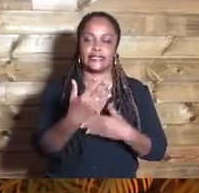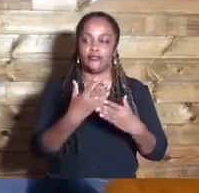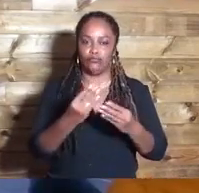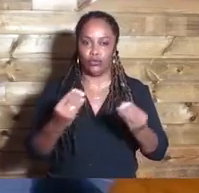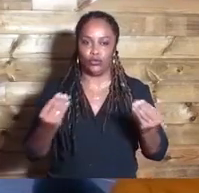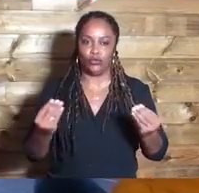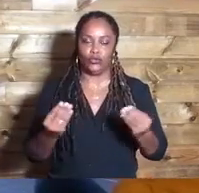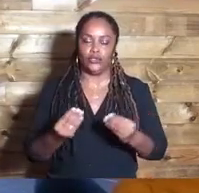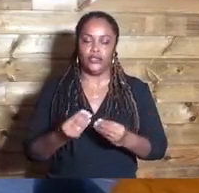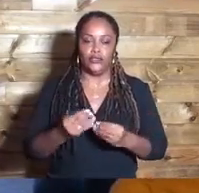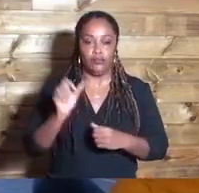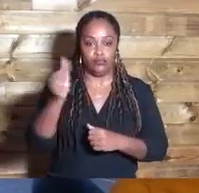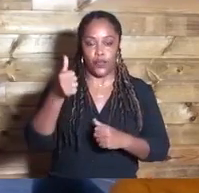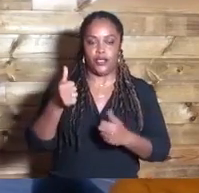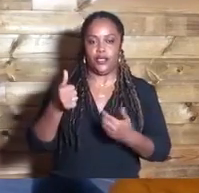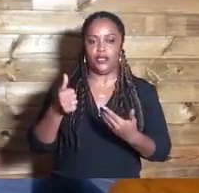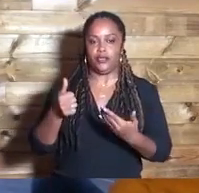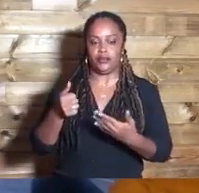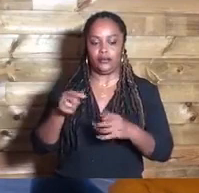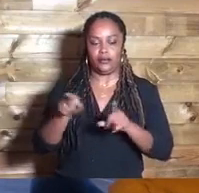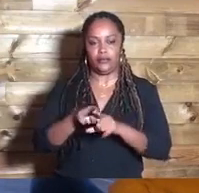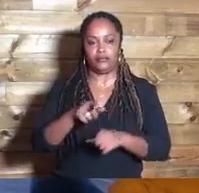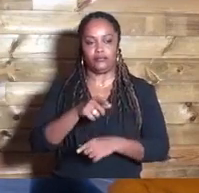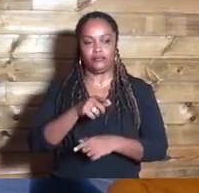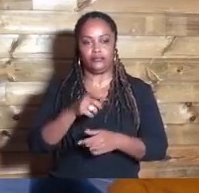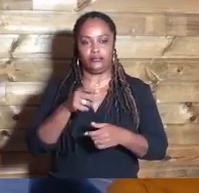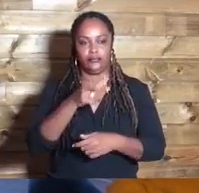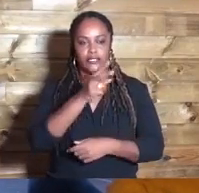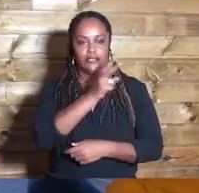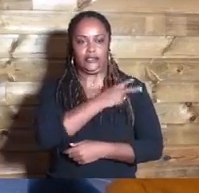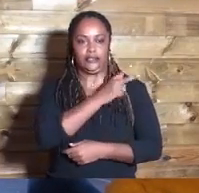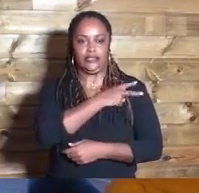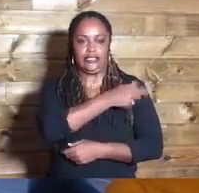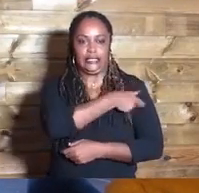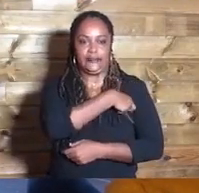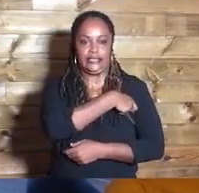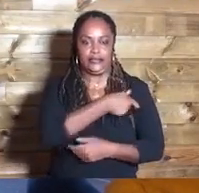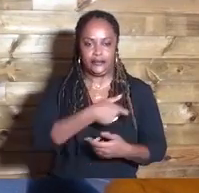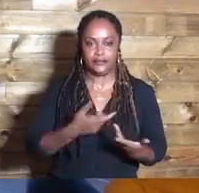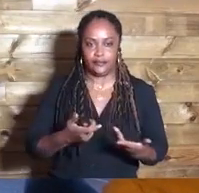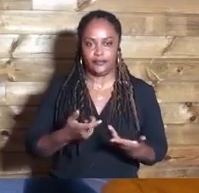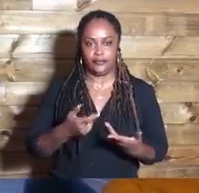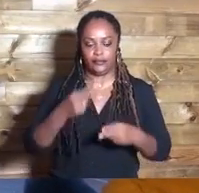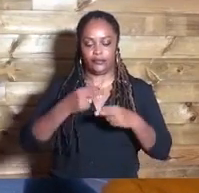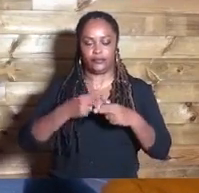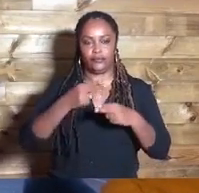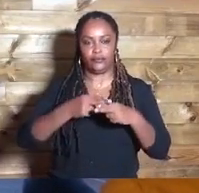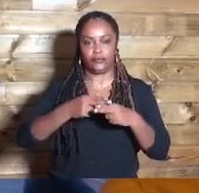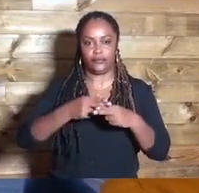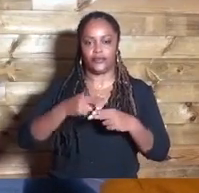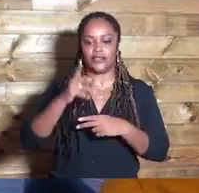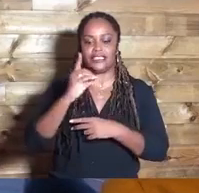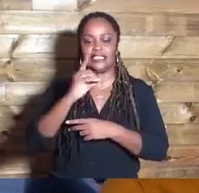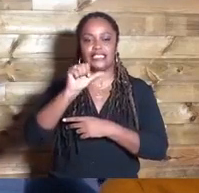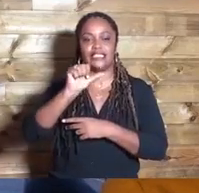Doumo, et ça faut tout le monde savent ça. Non à l'isla, nous, c'est David qui trouve. Donc, un grand rouleau